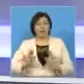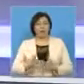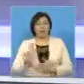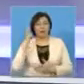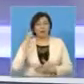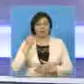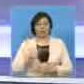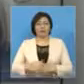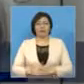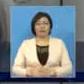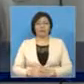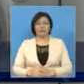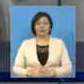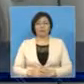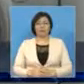білді.